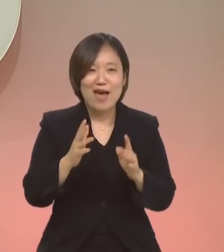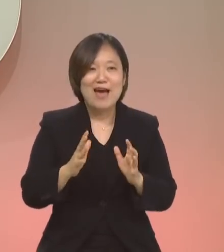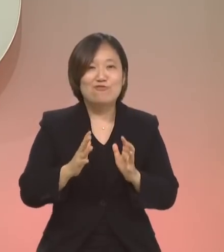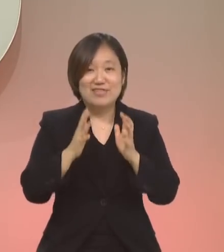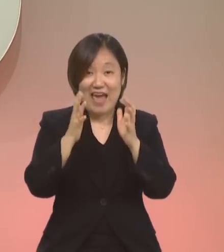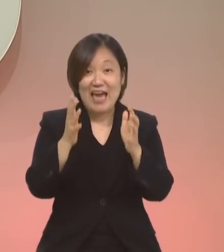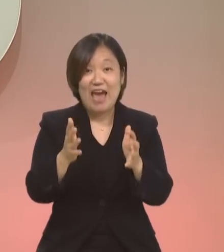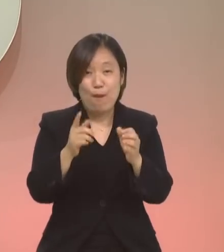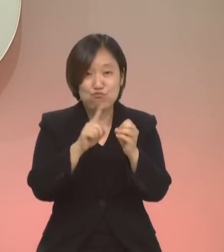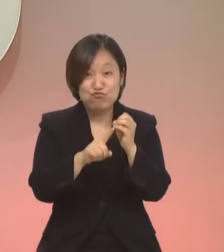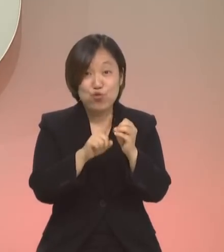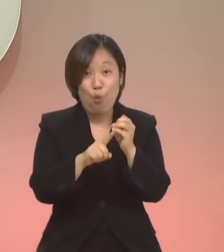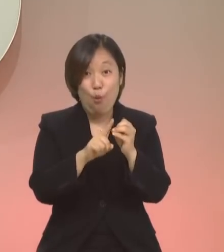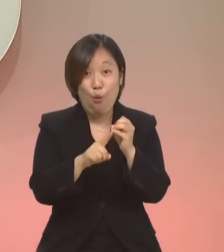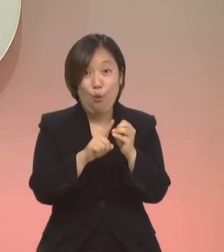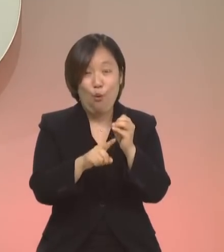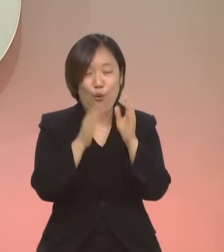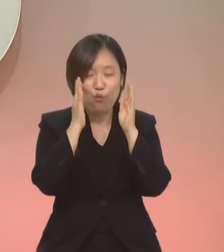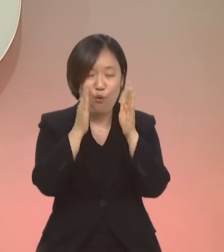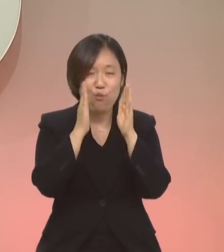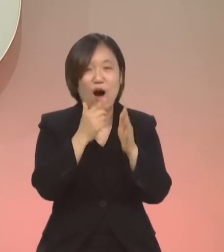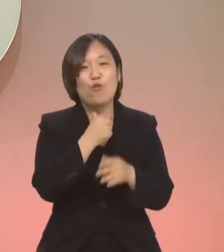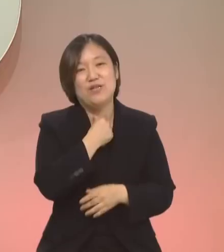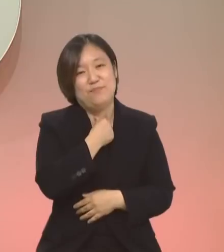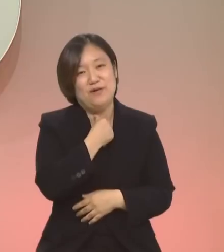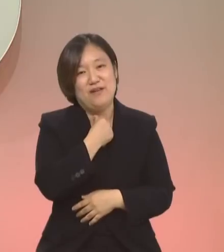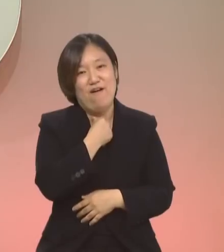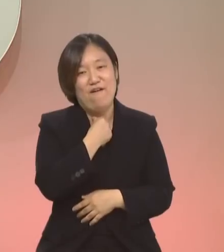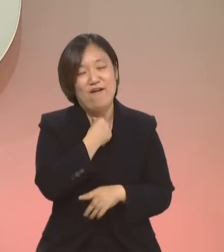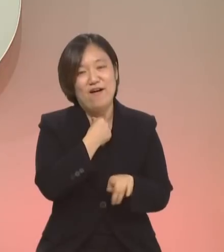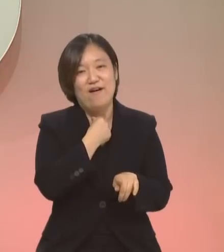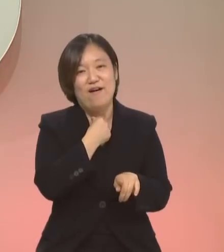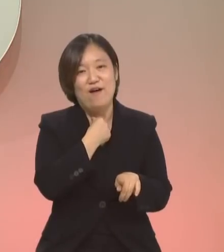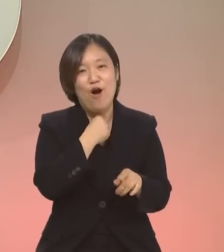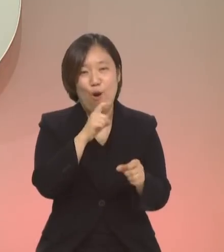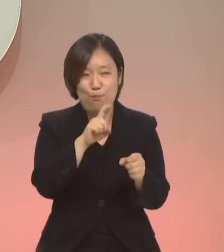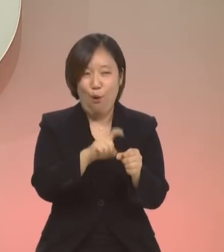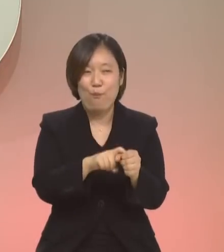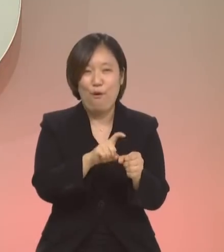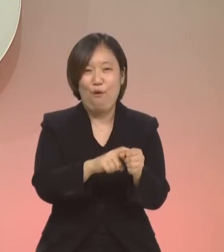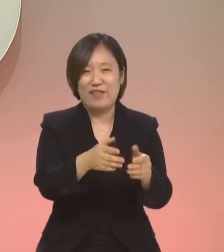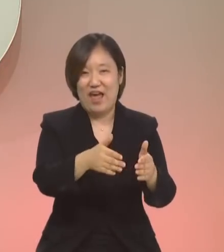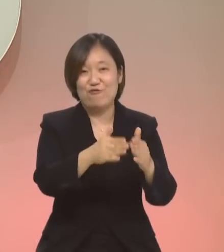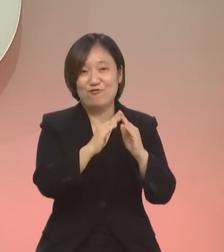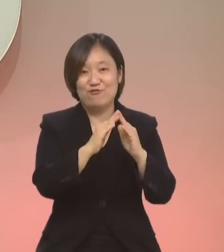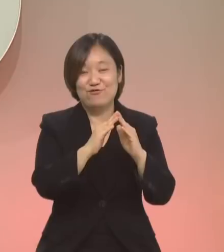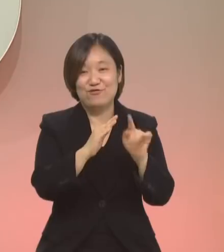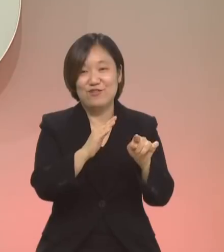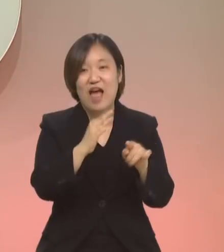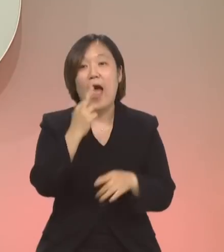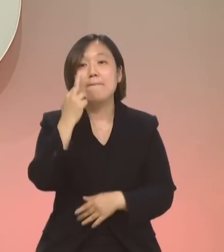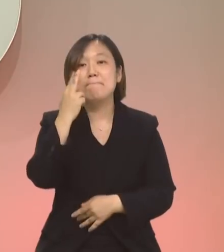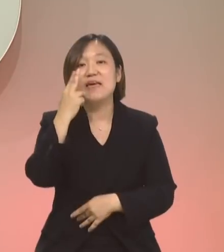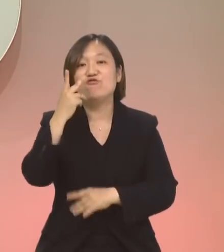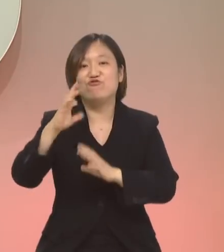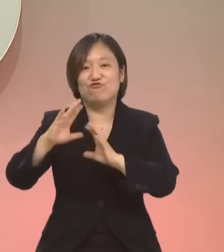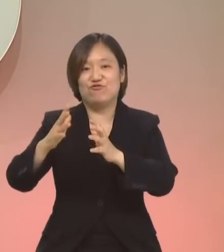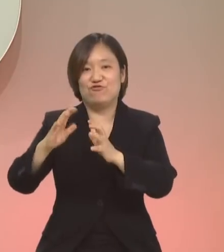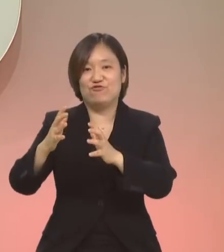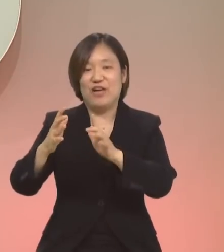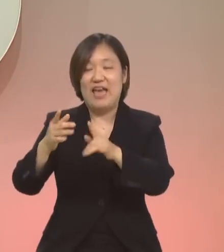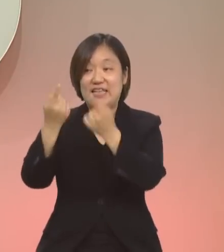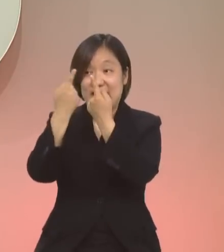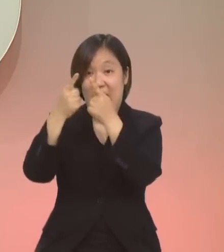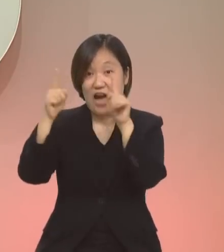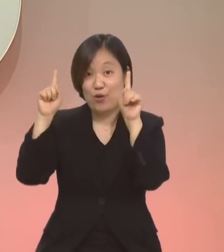속에서 견문을 넓히고자 이런 새로운 마음으로 목표를 세우고 그 미국에 있는 대학교에다가